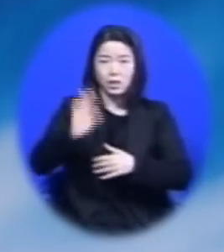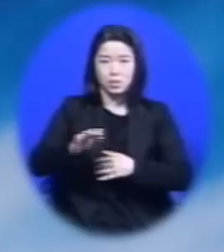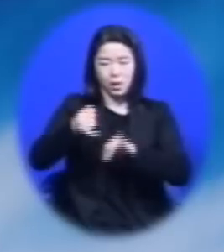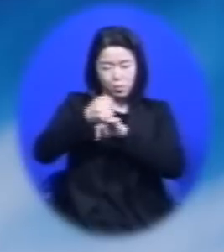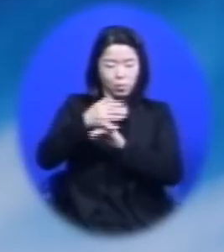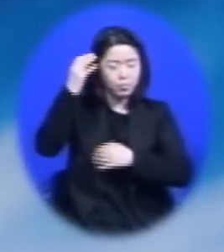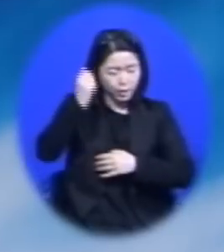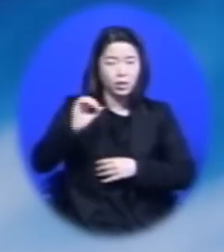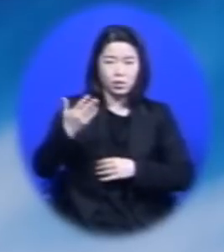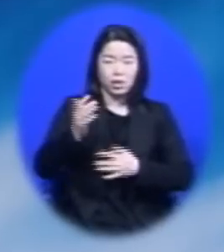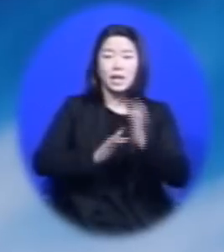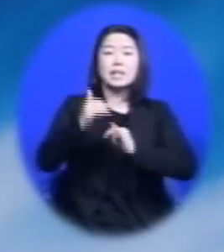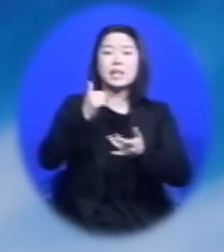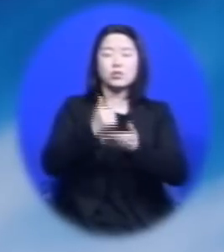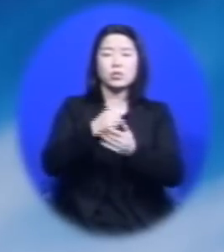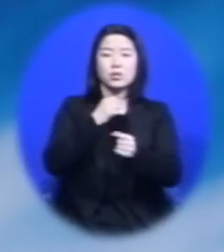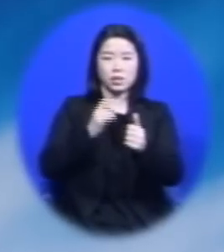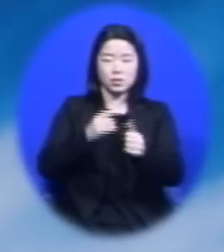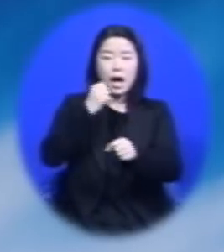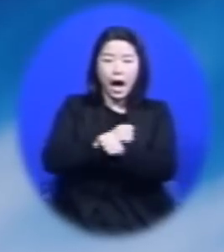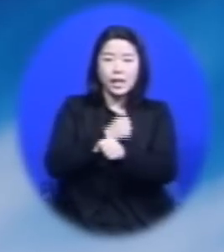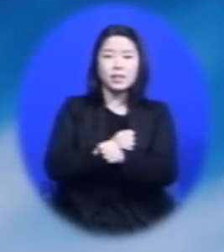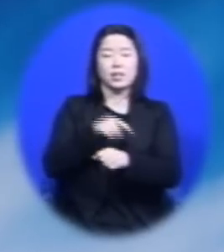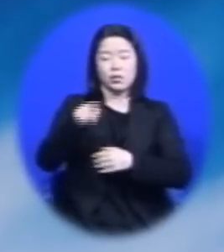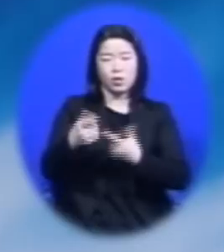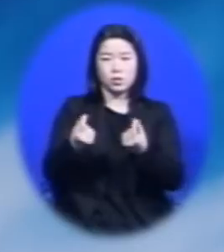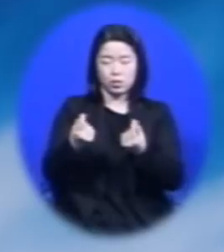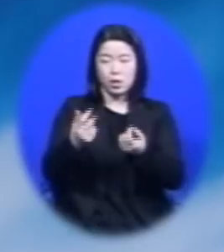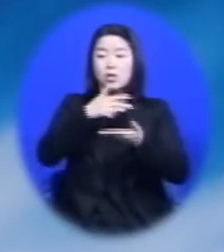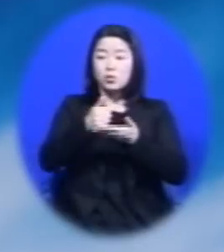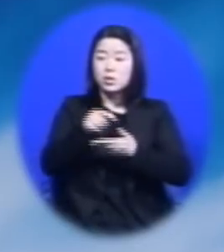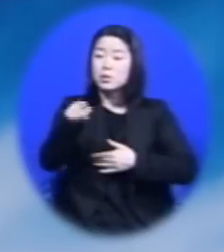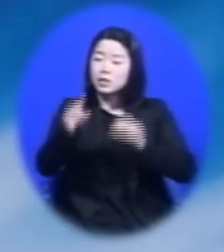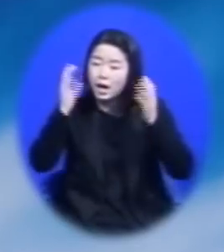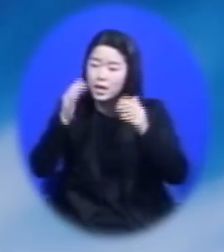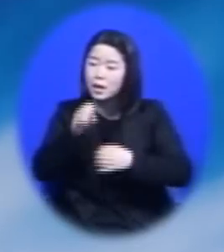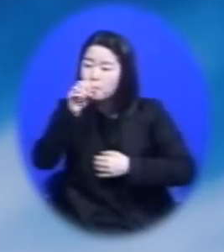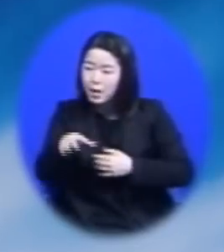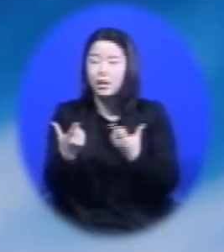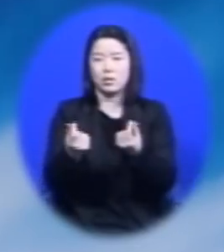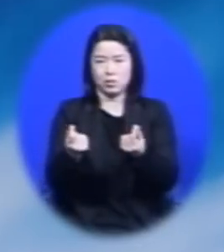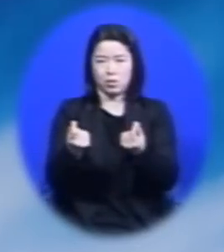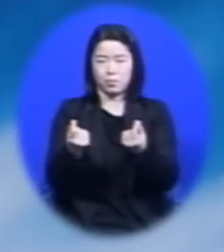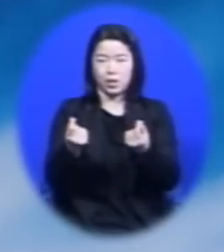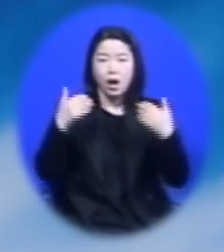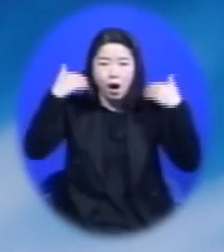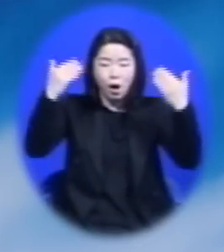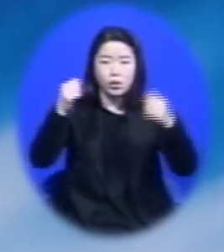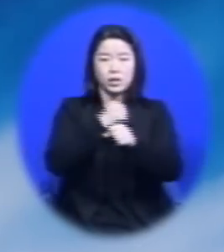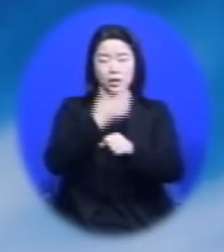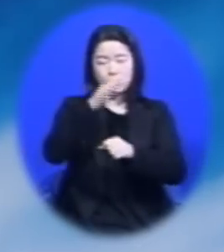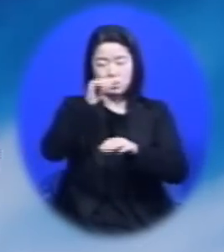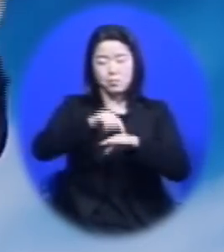예수님께서 하시는 것처럼 주님이 그 아이에게 말씀하시는 것처럼 어른들이 할 수 있는 마음을 가져야